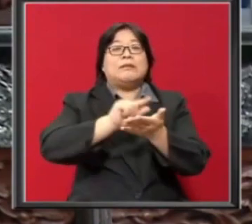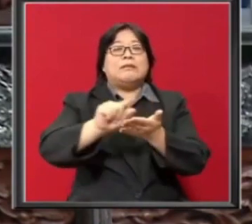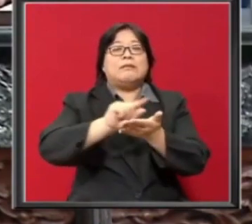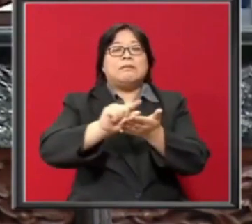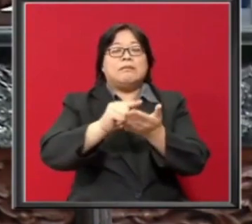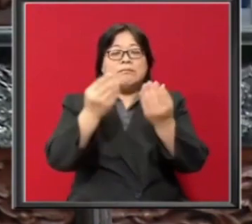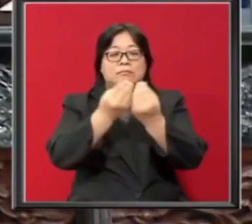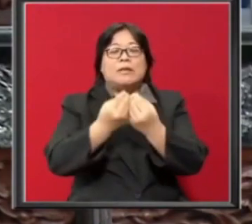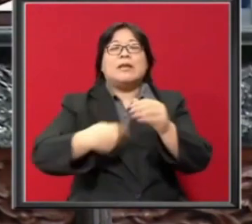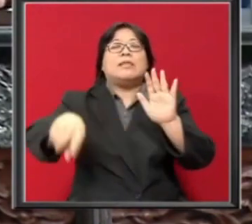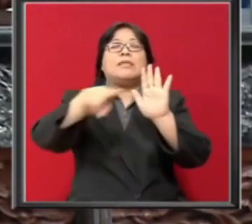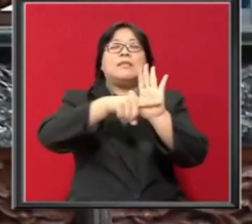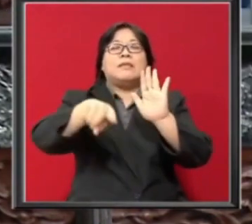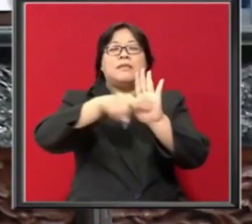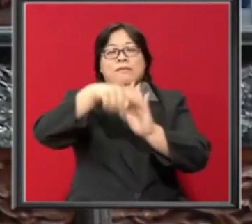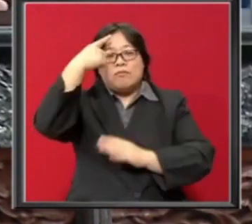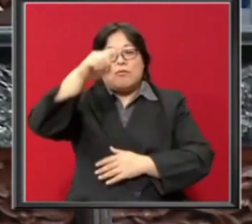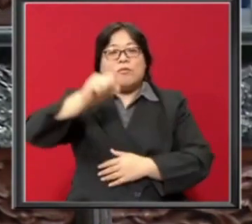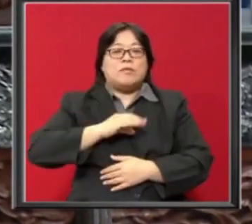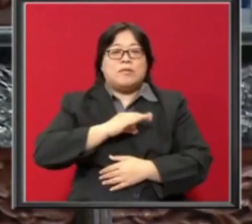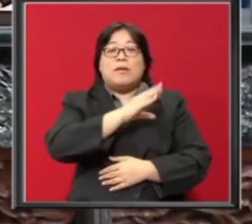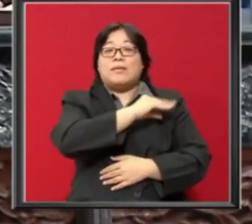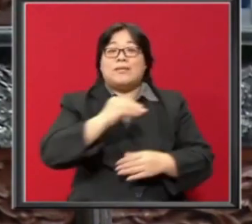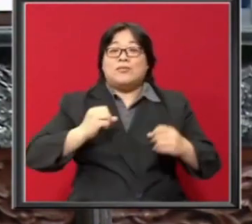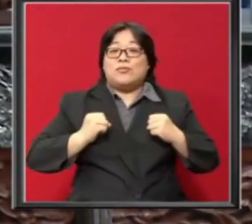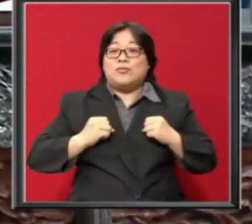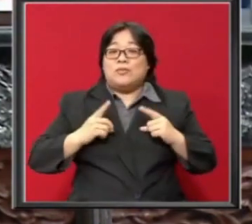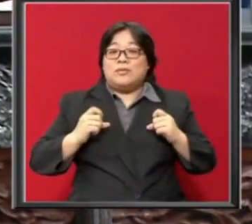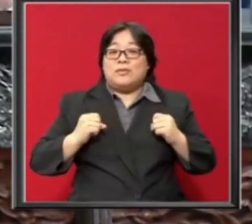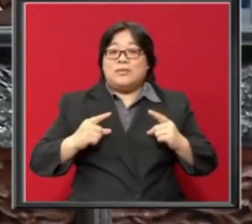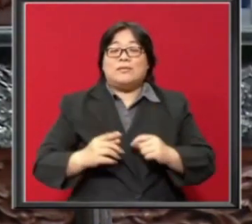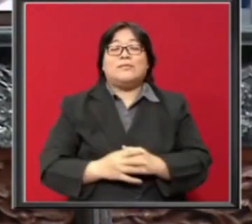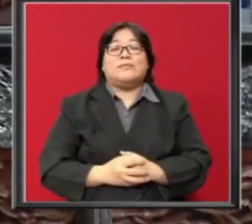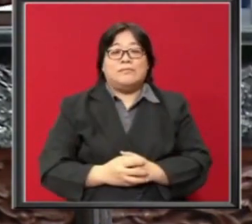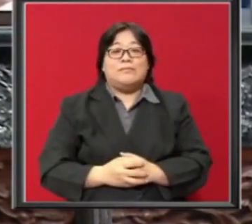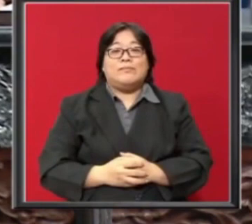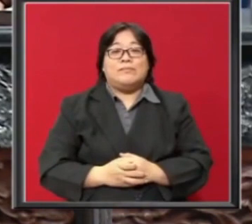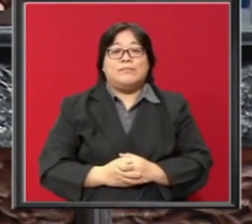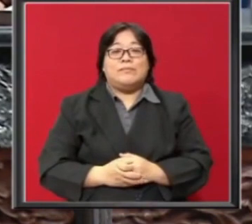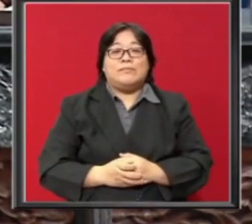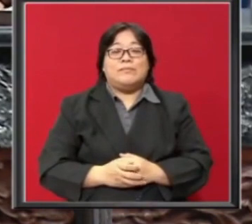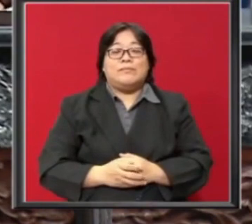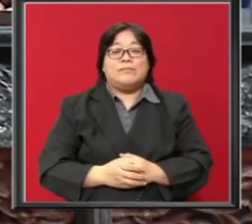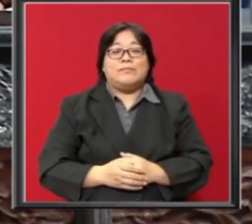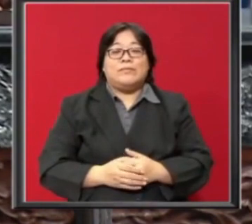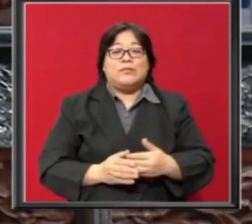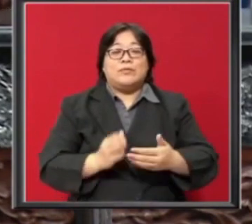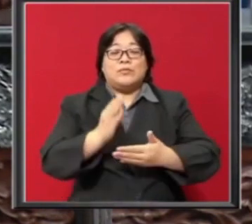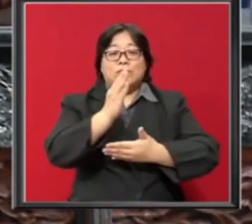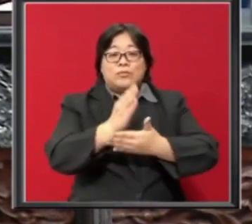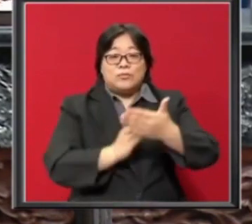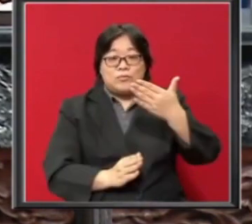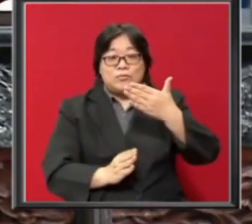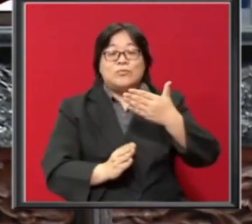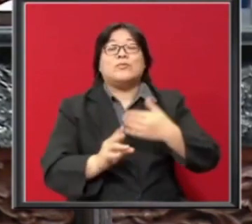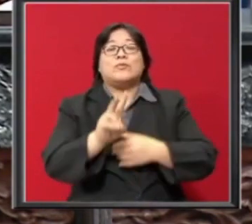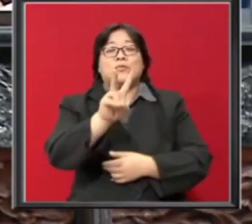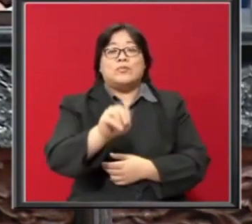negatif bagi pekerja dan sektor swasta Hai suku daun